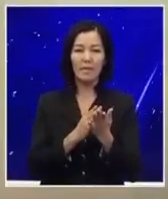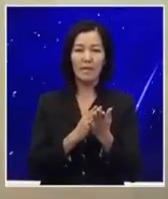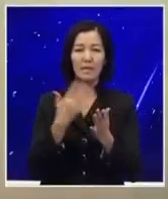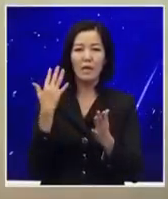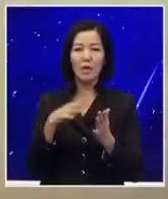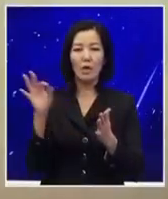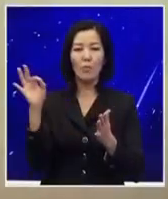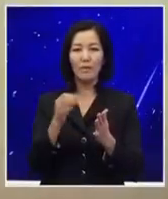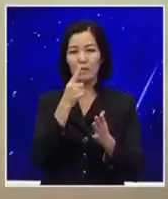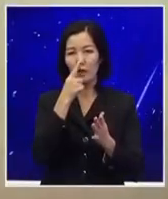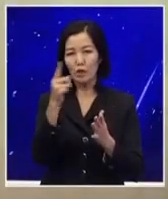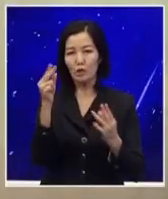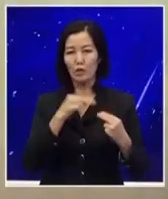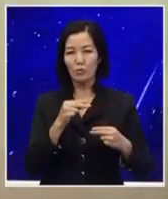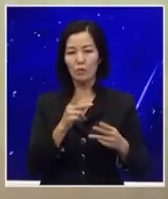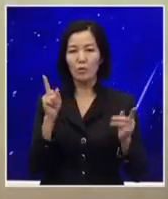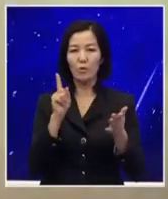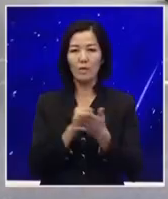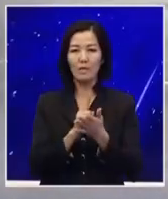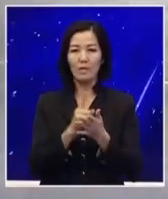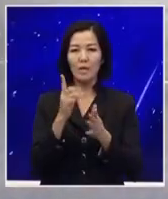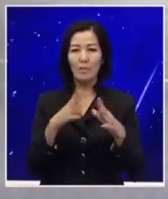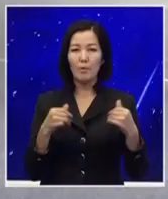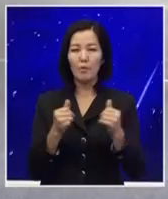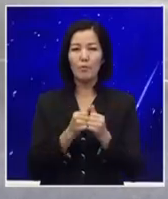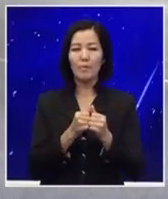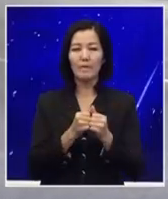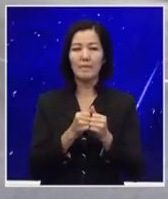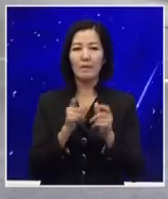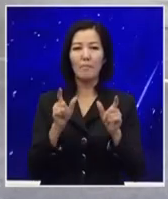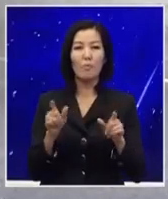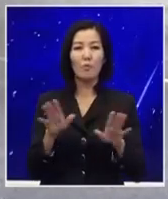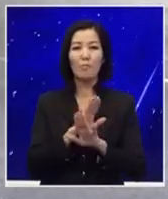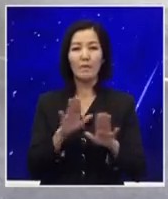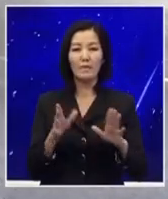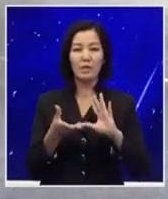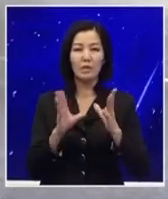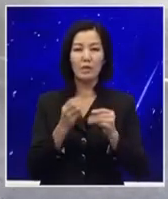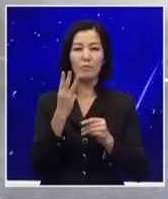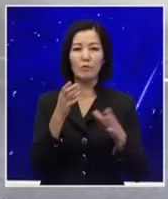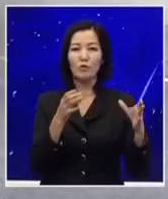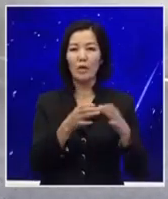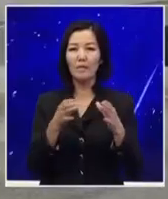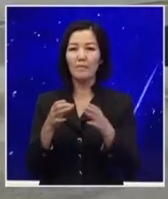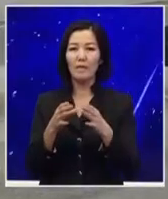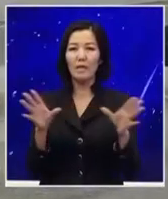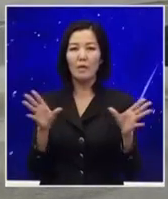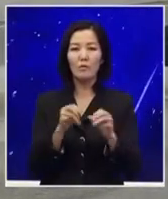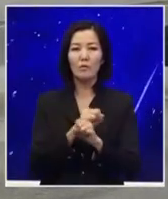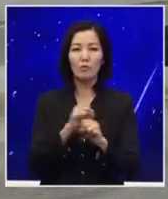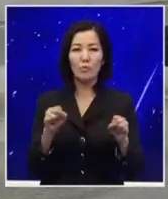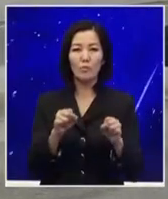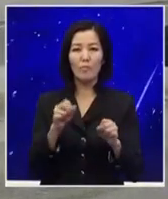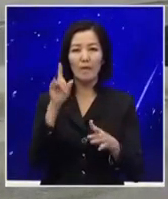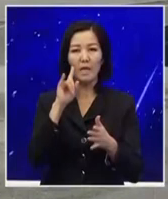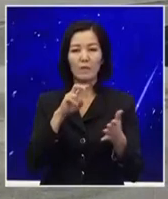дегенде 50% қашықтықтан жұмыс істеуге тиіс. Бір отбасы мүшесі болмаса, жалпы 3 адамнан артық топтасып жүруге болмайды. Қазпошта